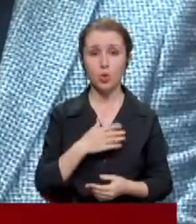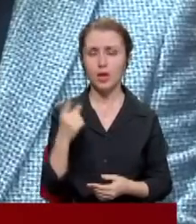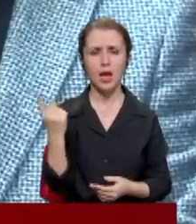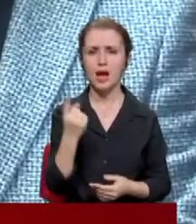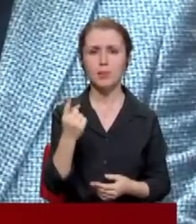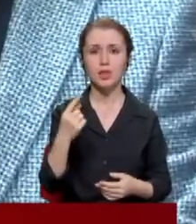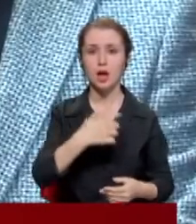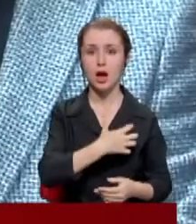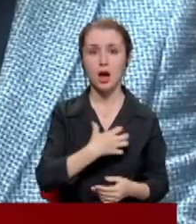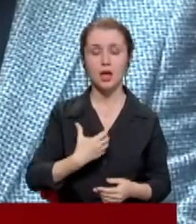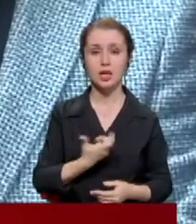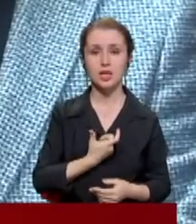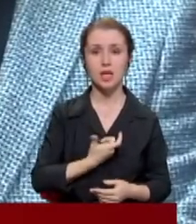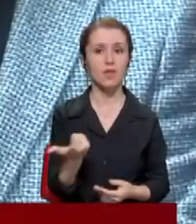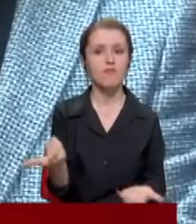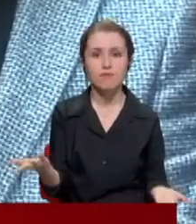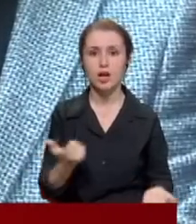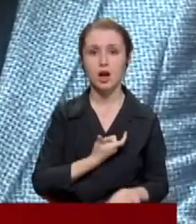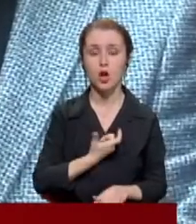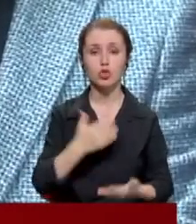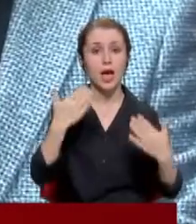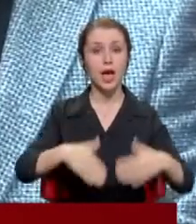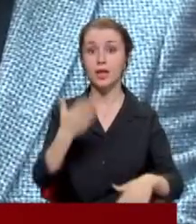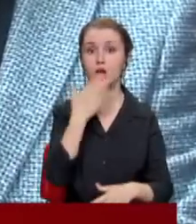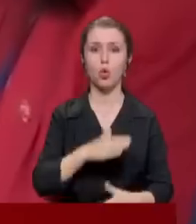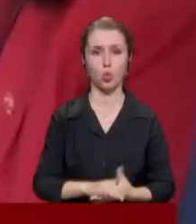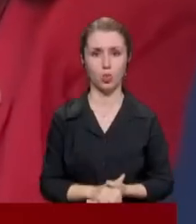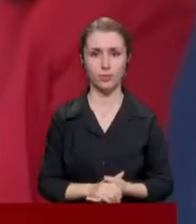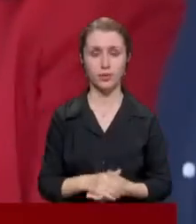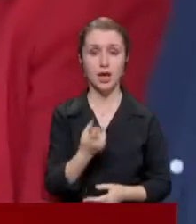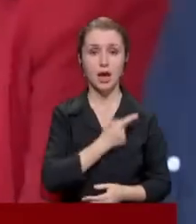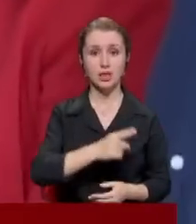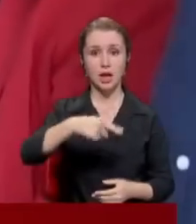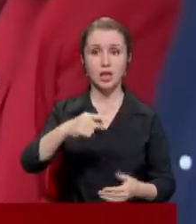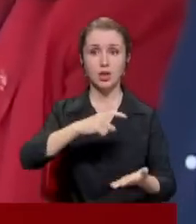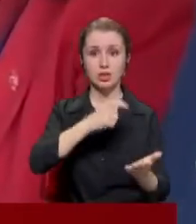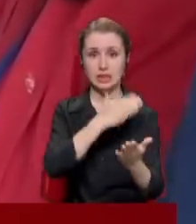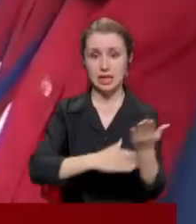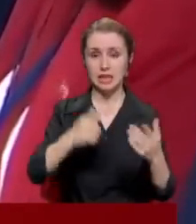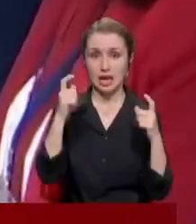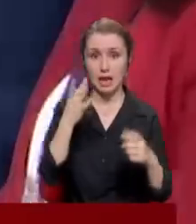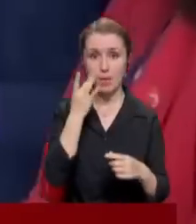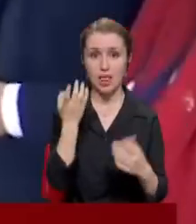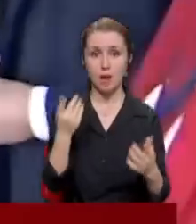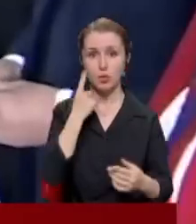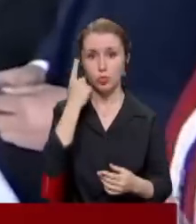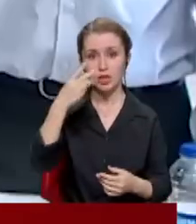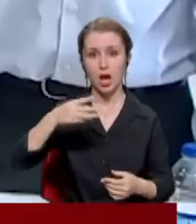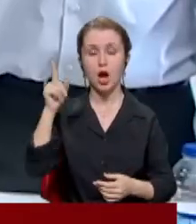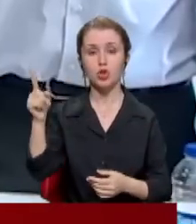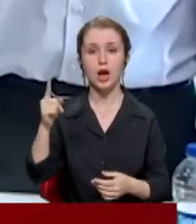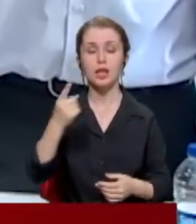bir anayasal ya da kanuni engel bulunmamaktadır. Adayların pusuladaki yerleri belli oldu ama Cumhurbaşkanı